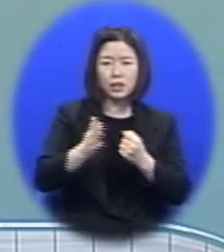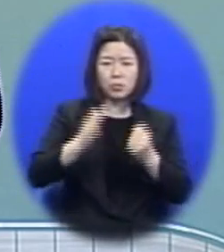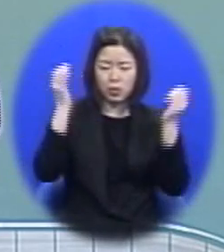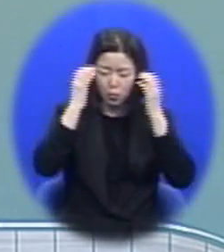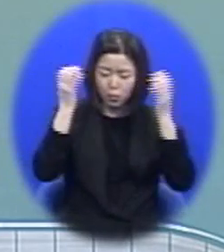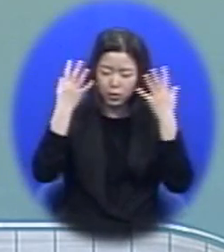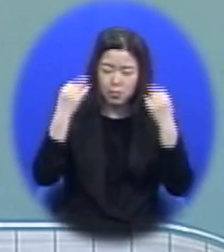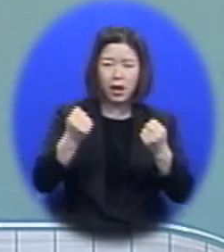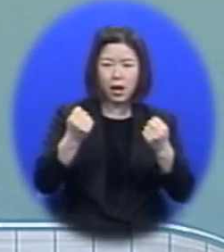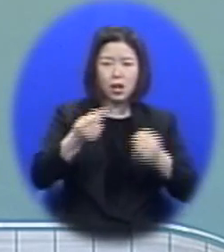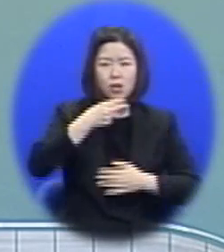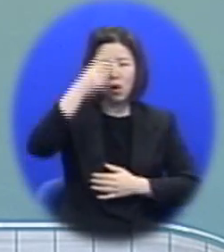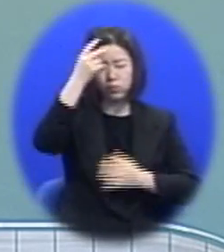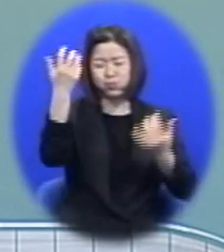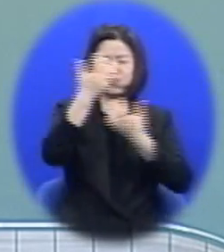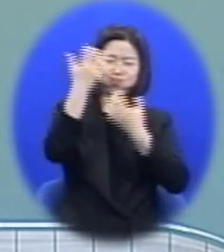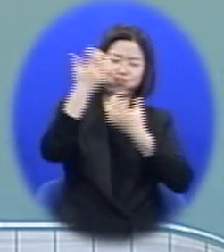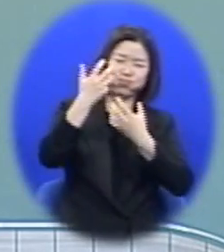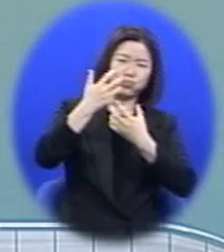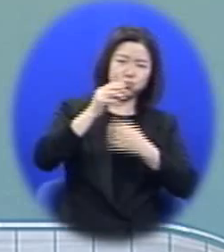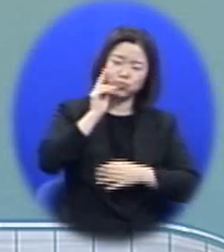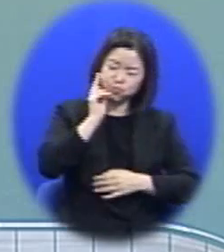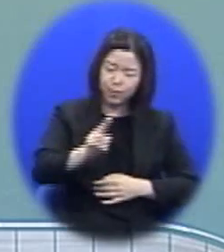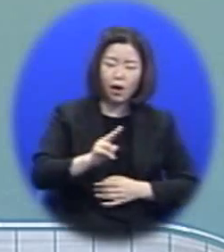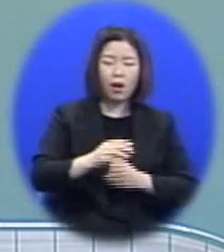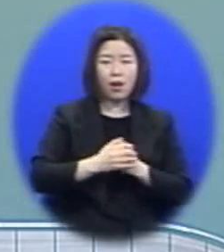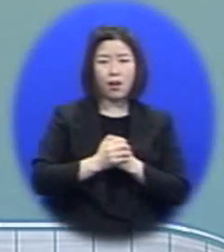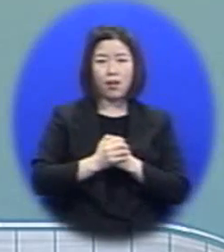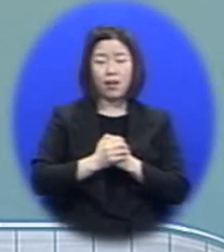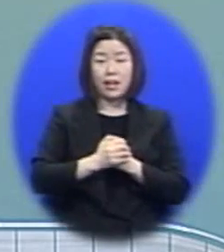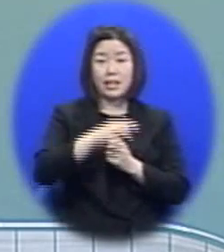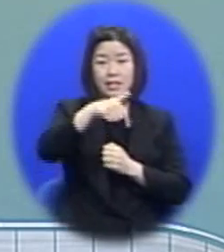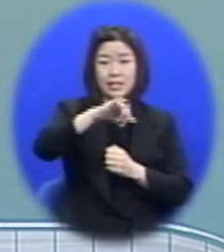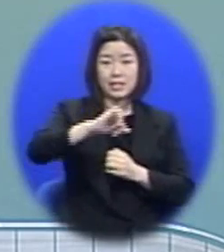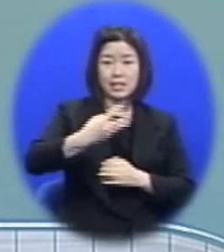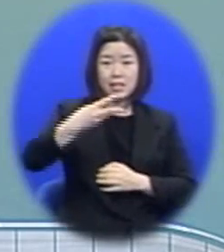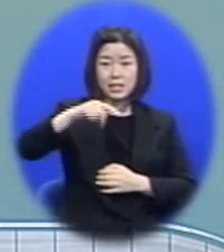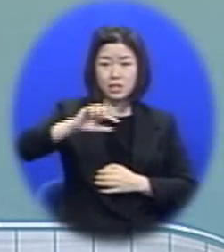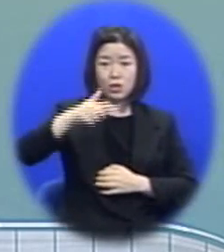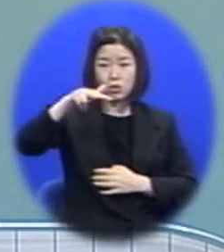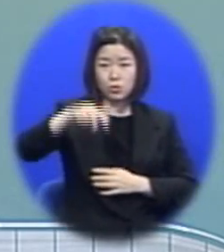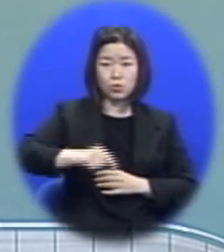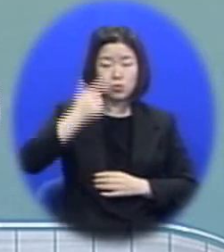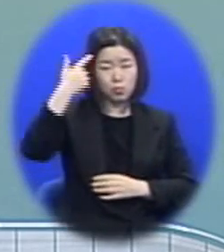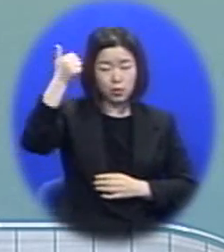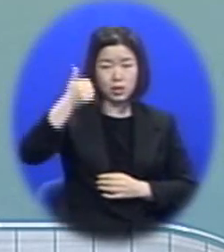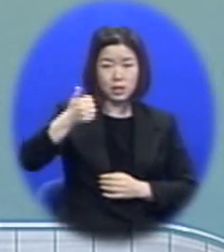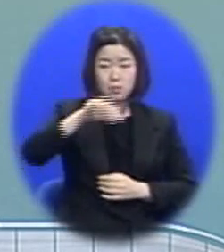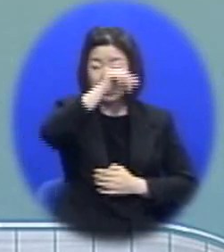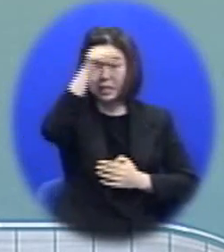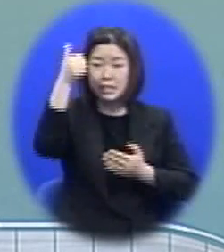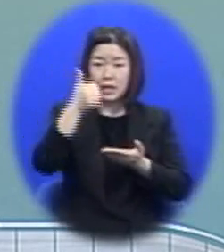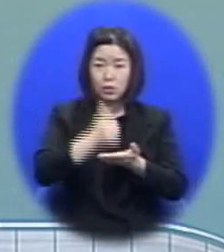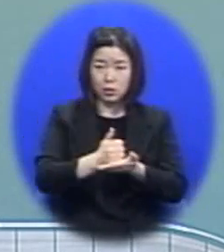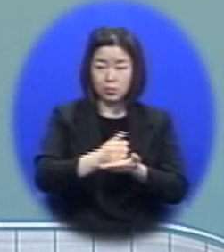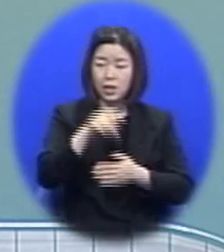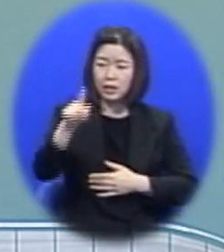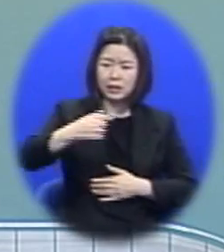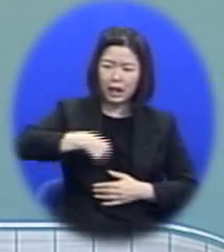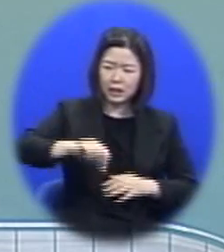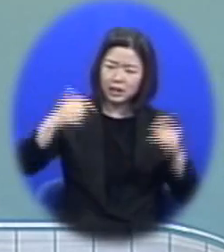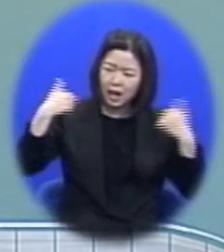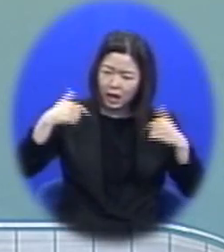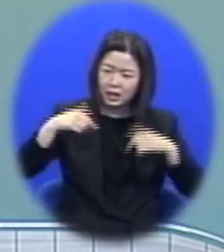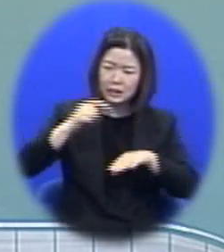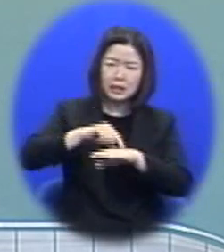술주정뱅이 망난이 길선주 목사님이 장로님이 때 그 아들이 늘 마음에